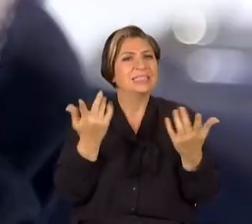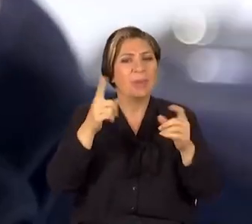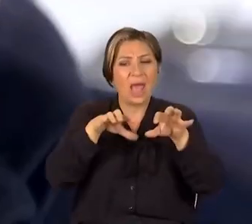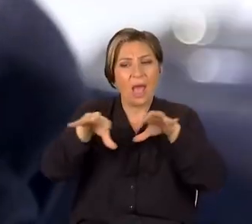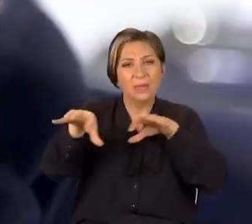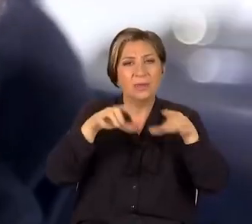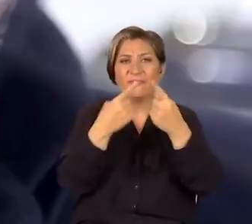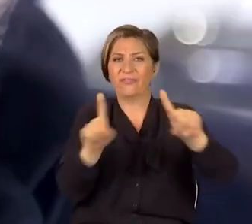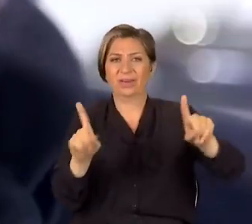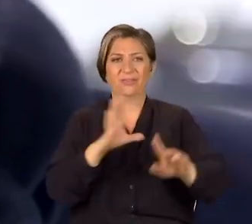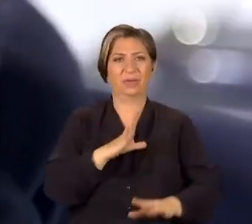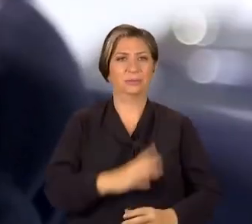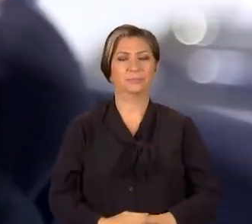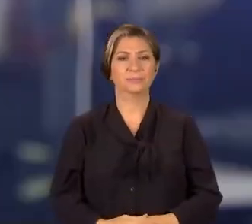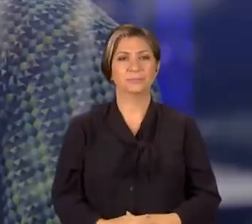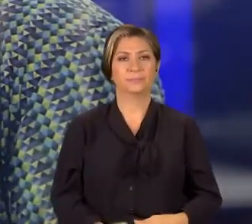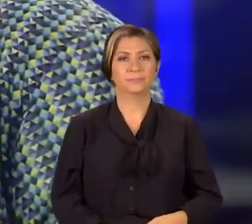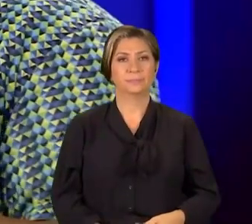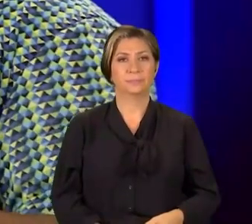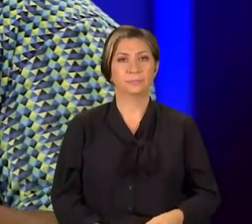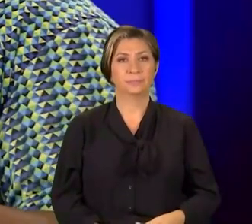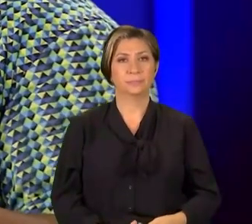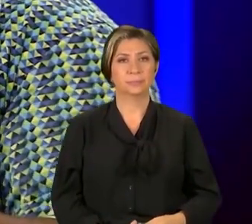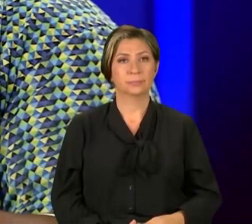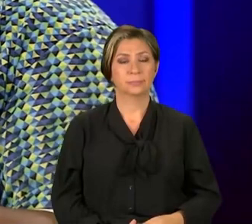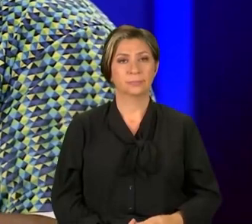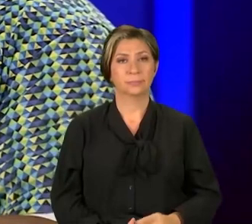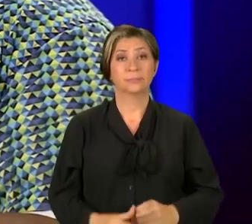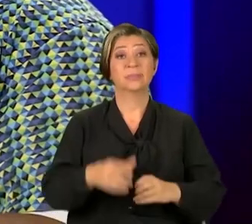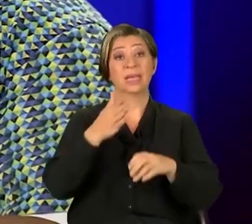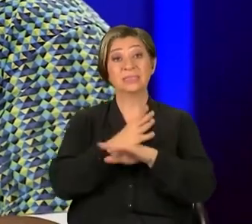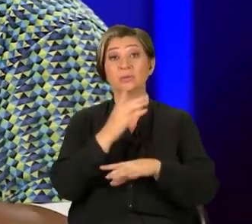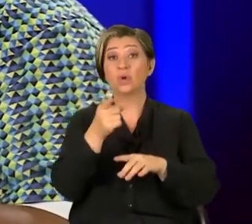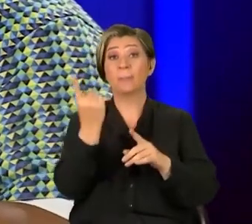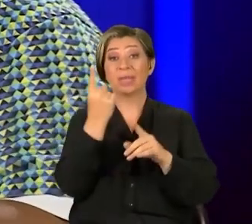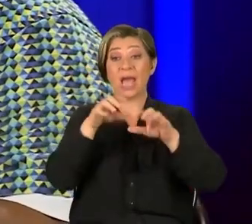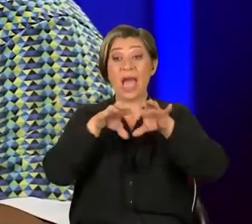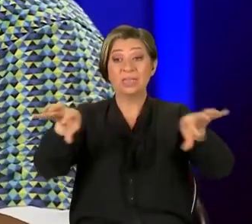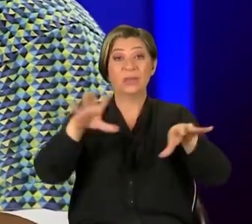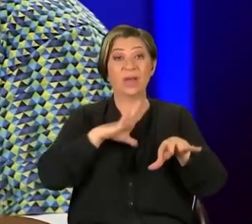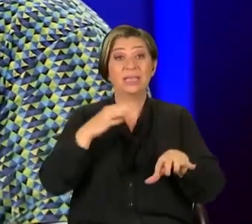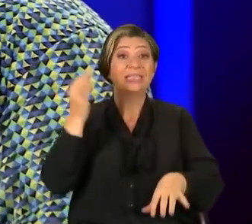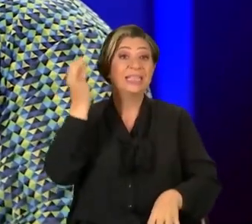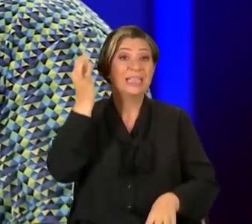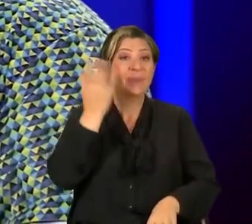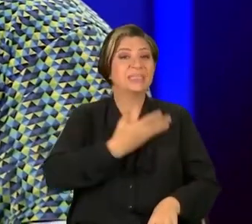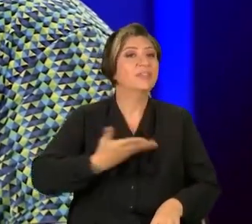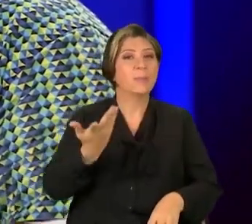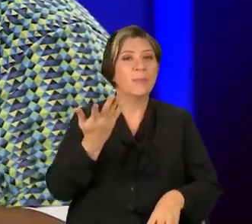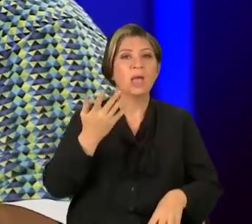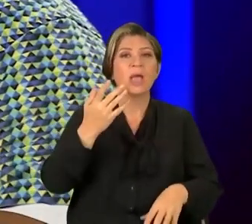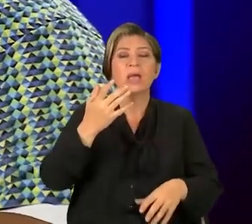ayrışma bir farklılık yaşıyoruz Aslında şöyle bir ayrışma var Ben dinlemeyi sevdiğim müzik benim arabesk